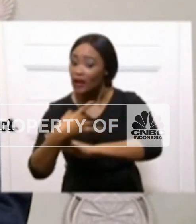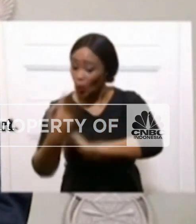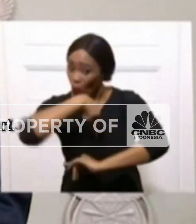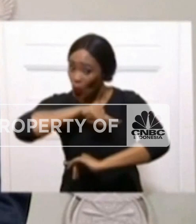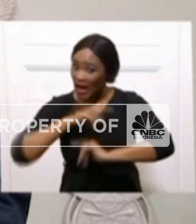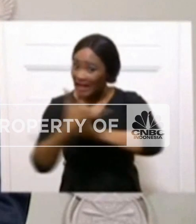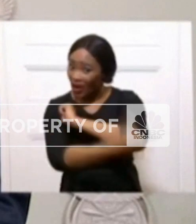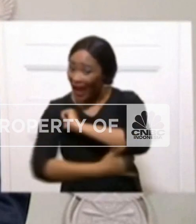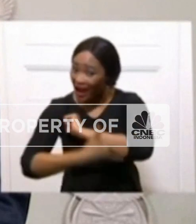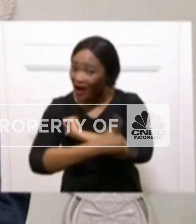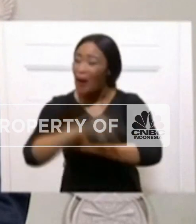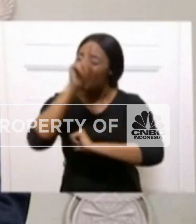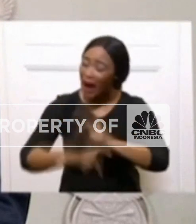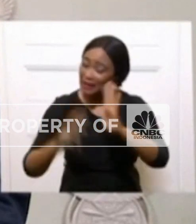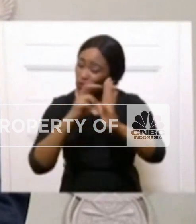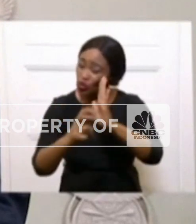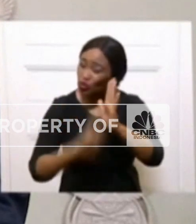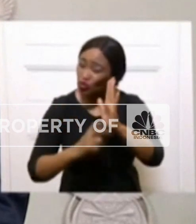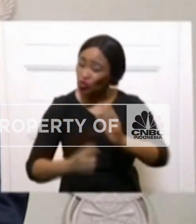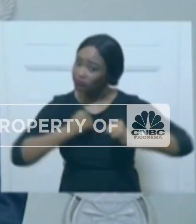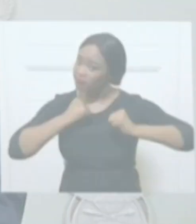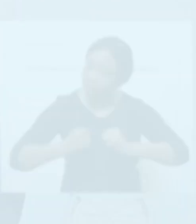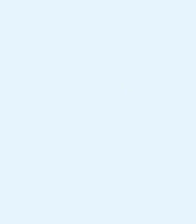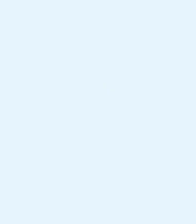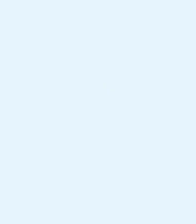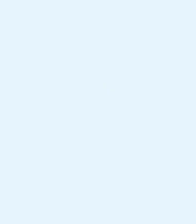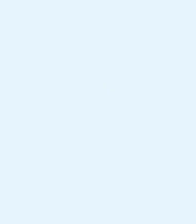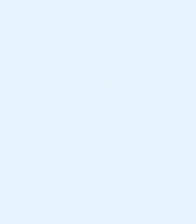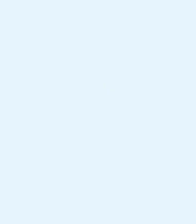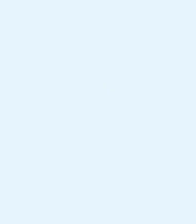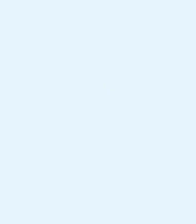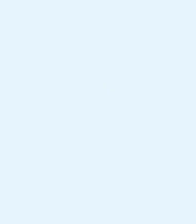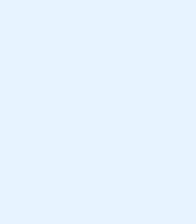facs z5gt Inggris infections